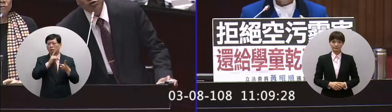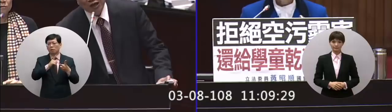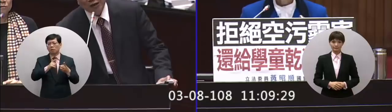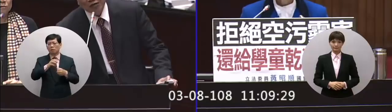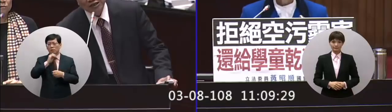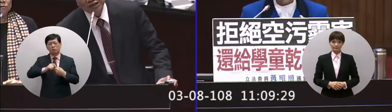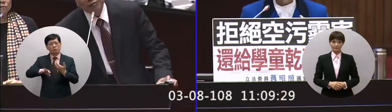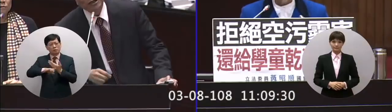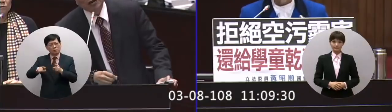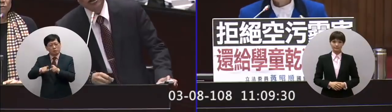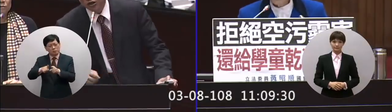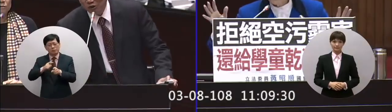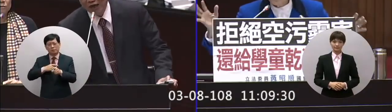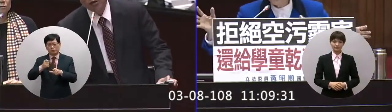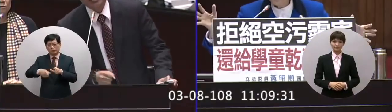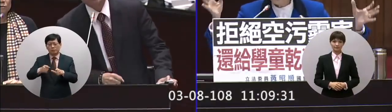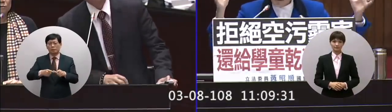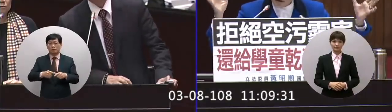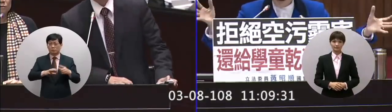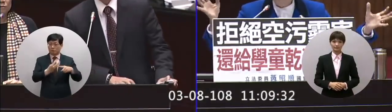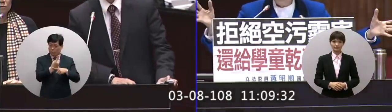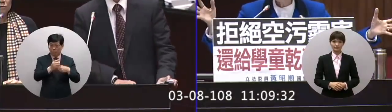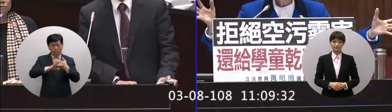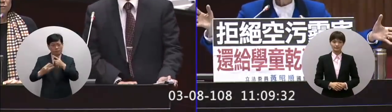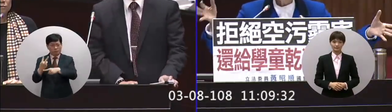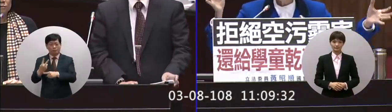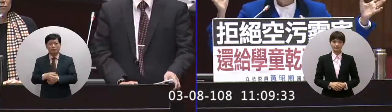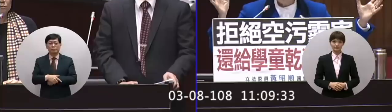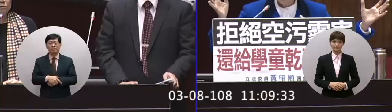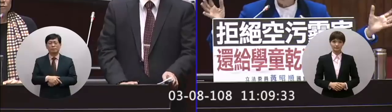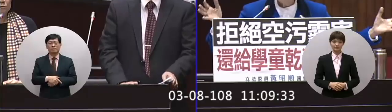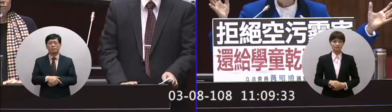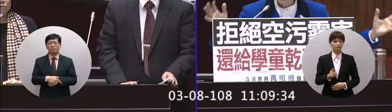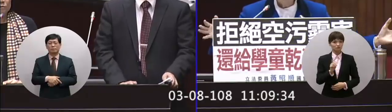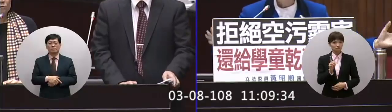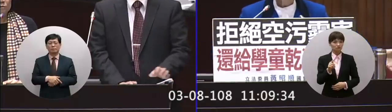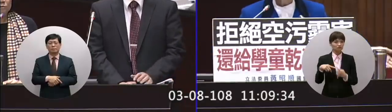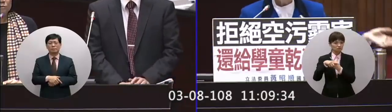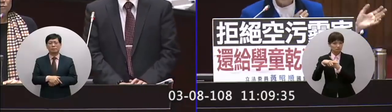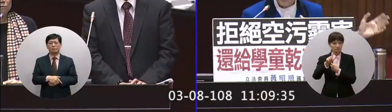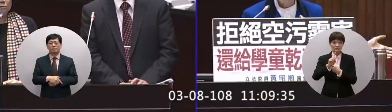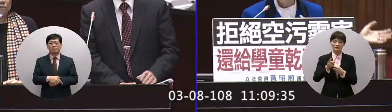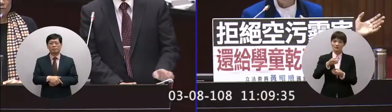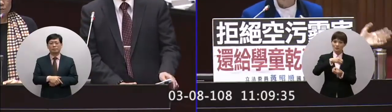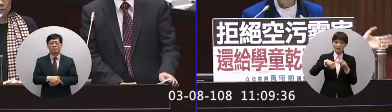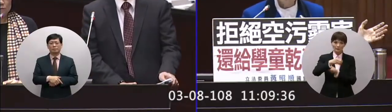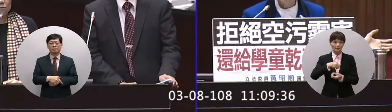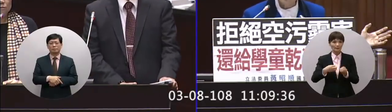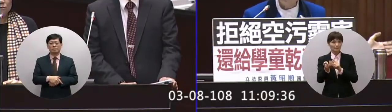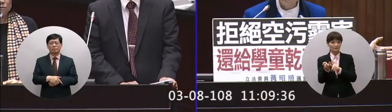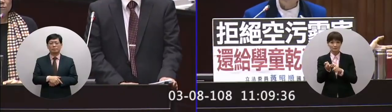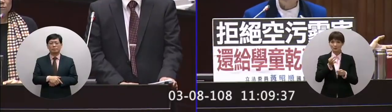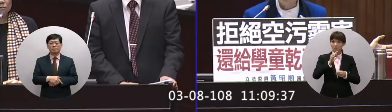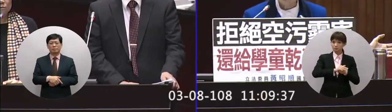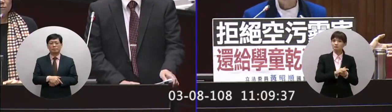生产实验嘛。我只占三。 能不能从那边有什么回馈的经费来解决我们高